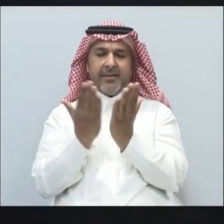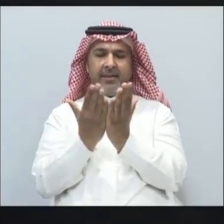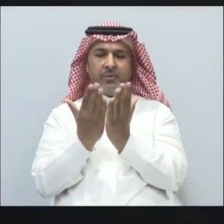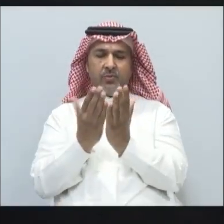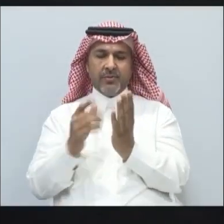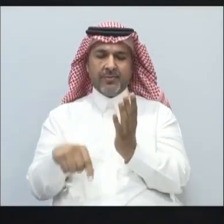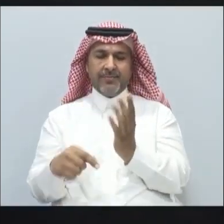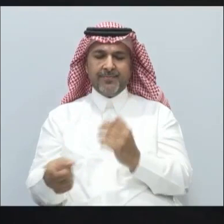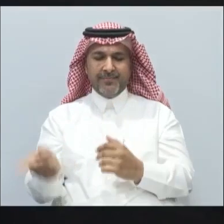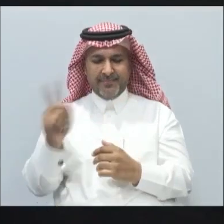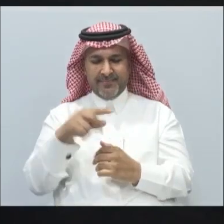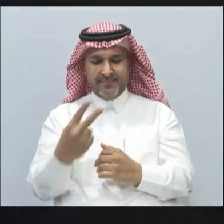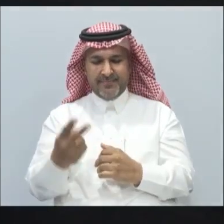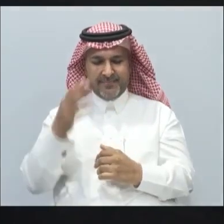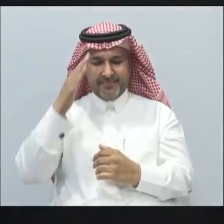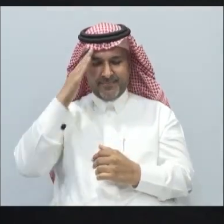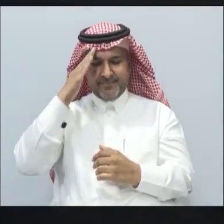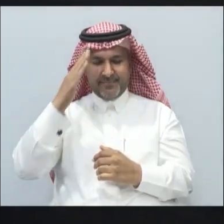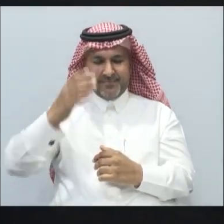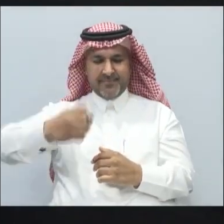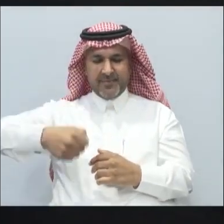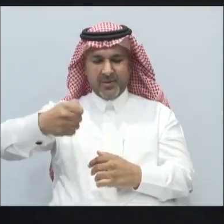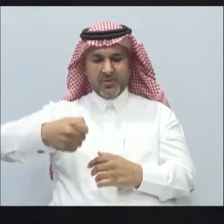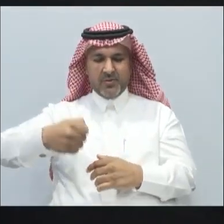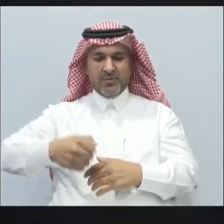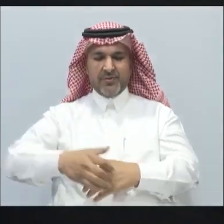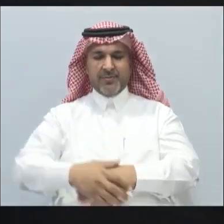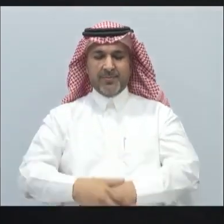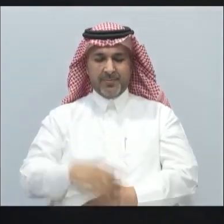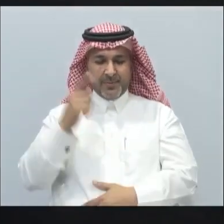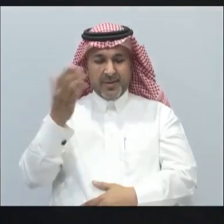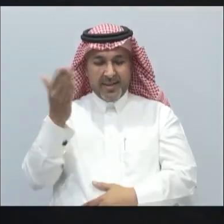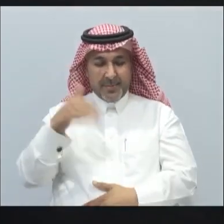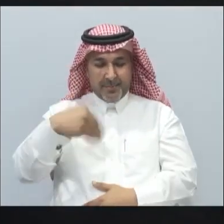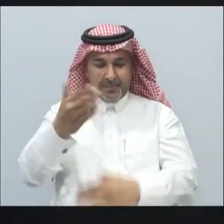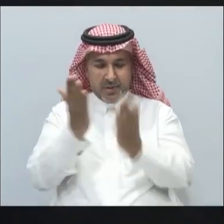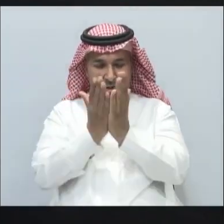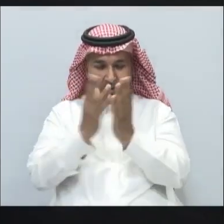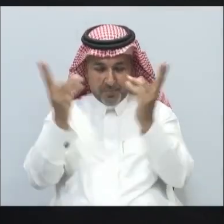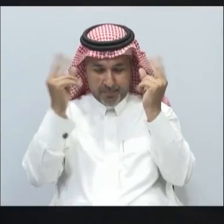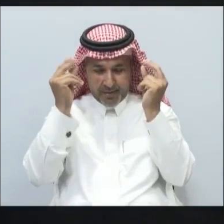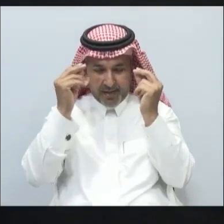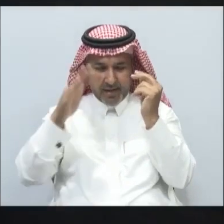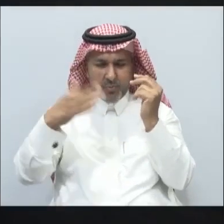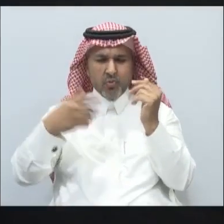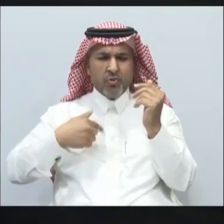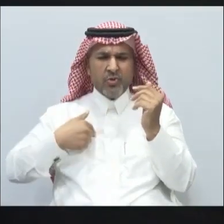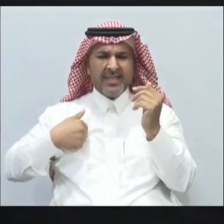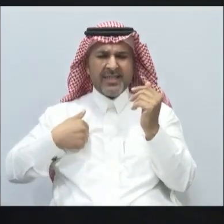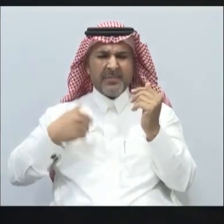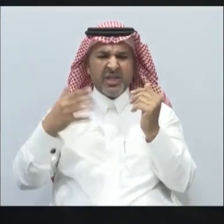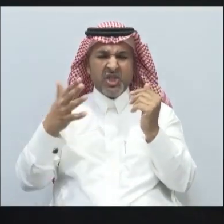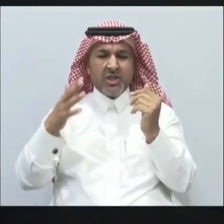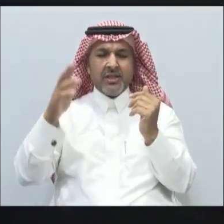اكون وفقت في طرح هذا الدرس الجميل والشيق ان شاء الله في الدرس القادم حنتعلم مبدا او مفهوم اللوغاريتم وماذا نقصد باللو